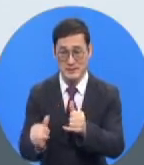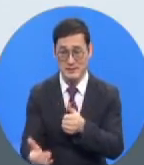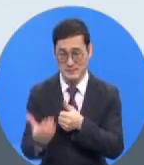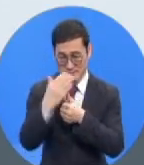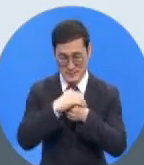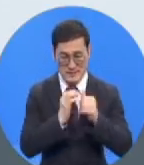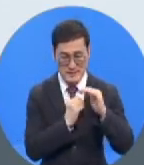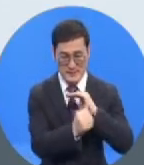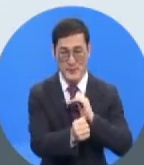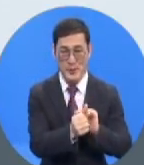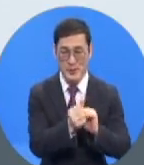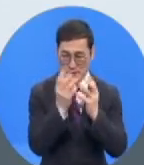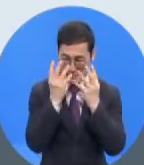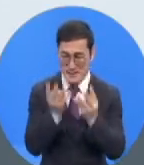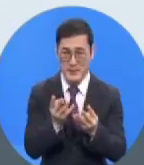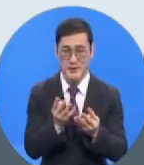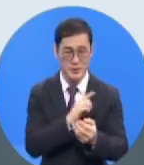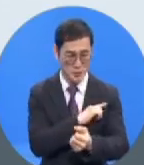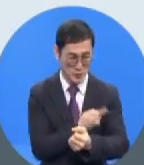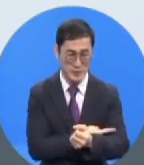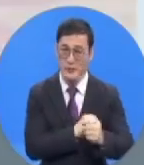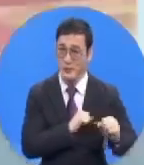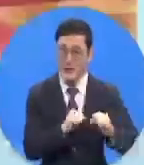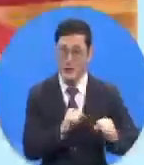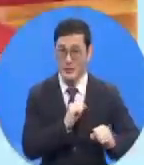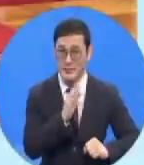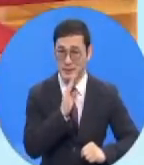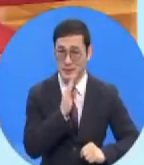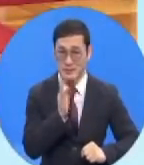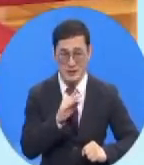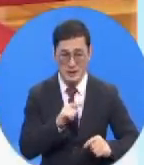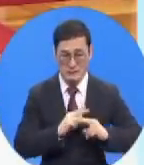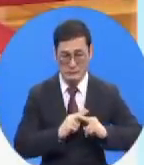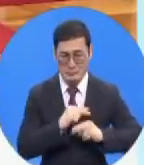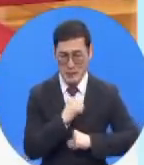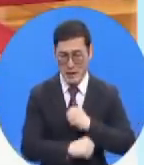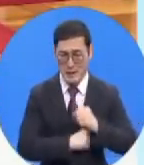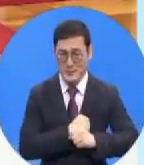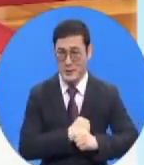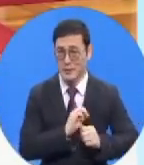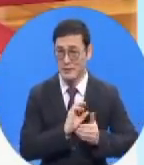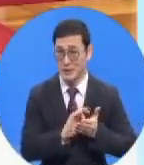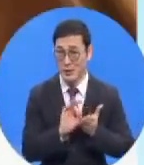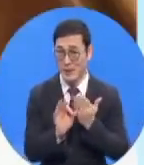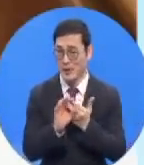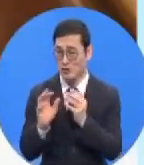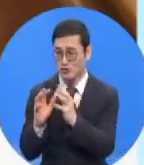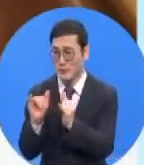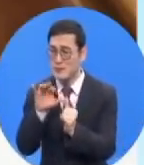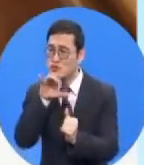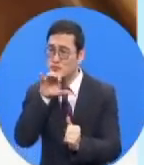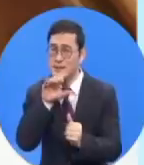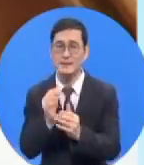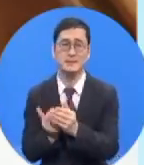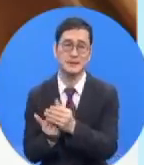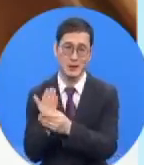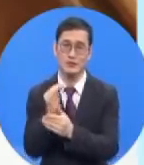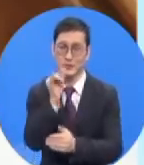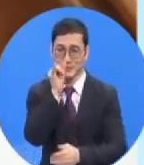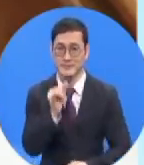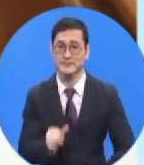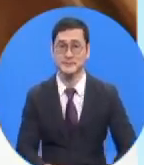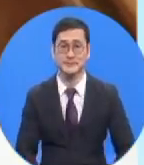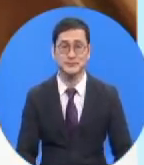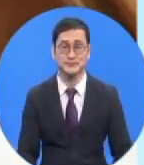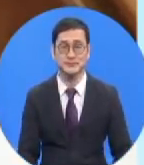너무 자주 활용하거나 아니면 본인의 어떤 개인적인 판단에서 활용했을 경우에 네. 논란이 될 가능성은 충분히 있는 것이거든요. 네. 그 국민 여론에도 영향을 미칠